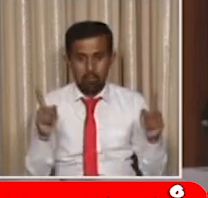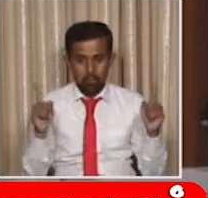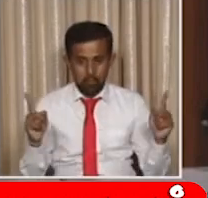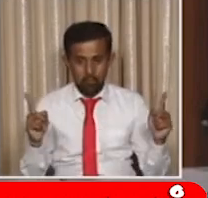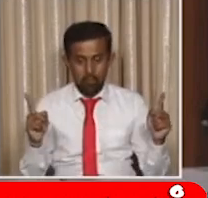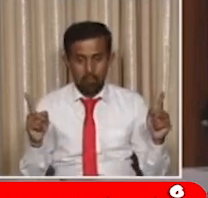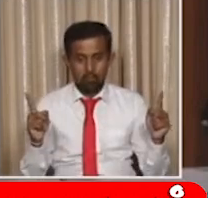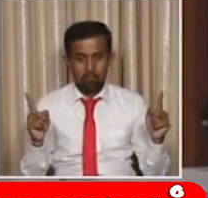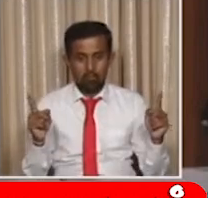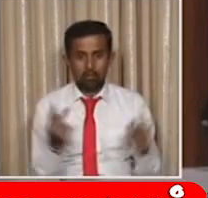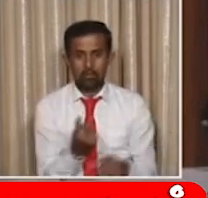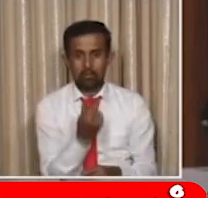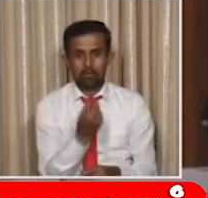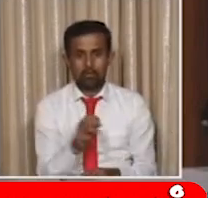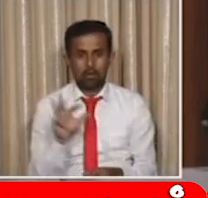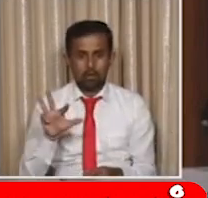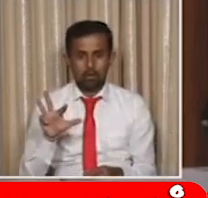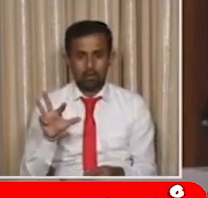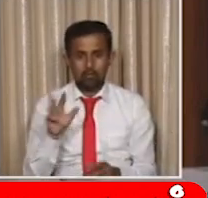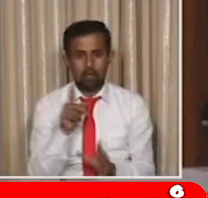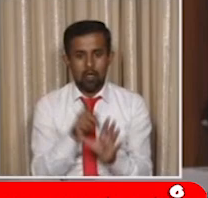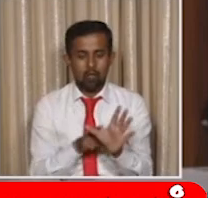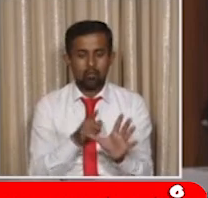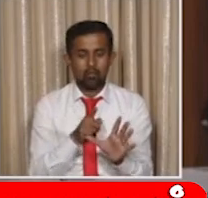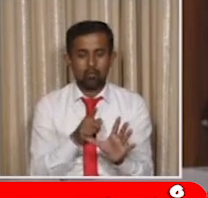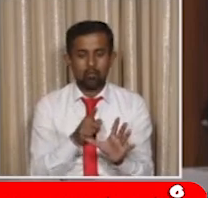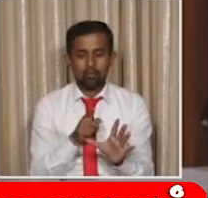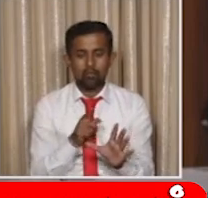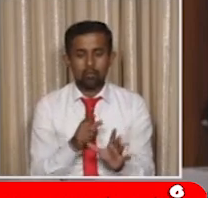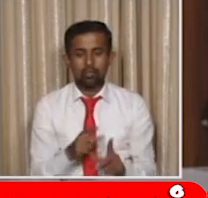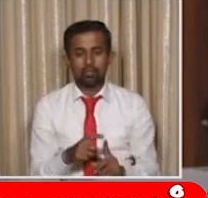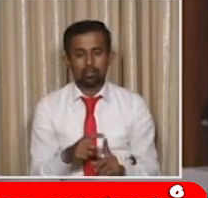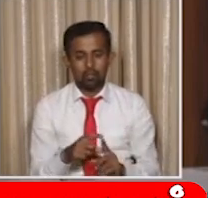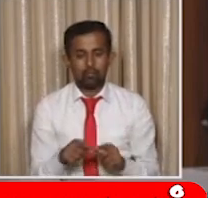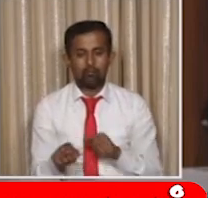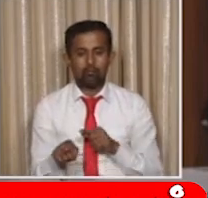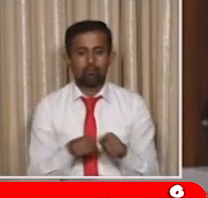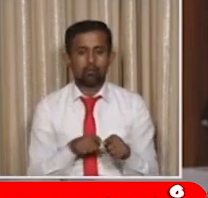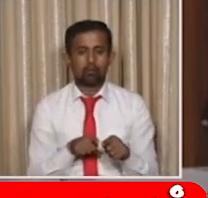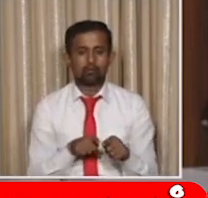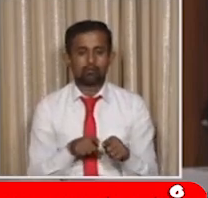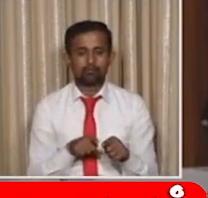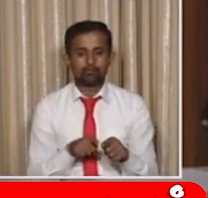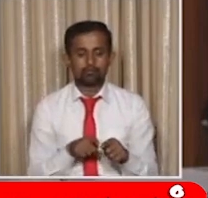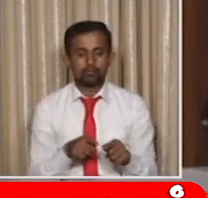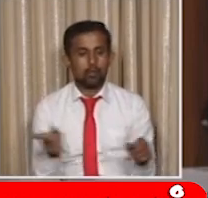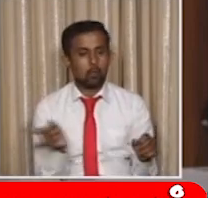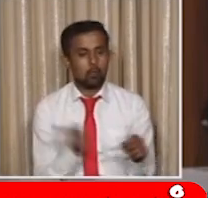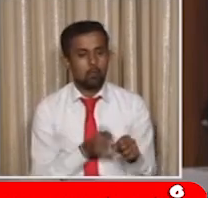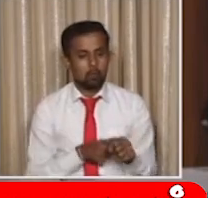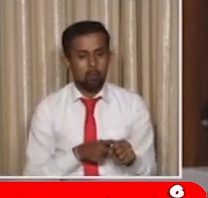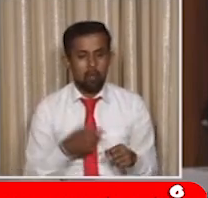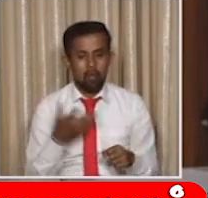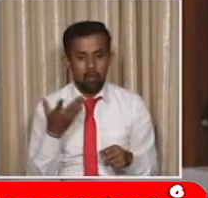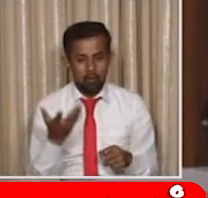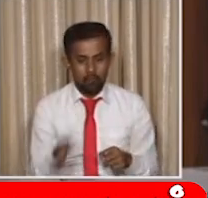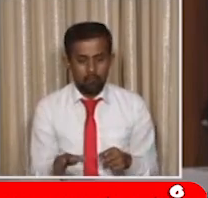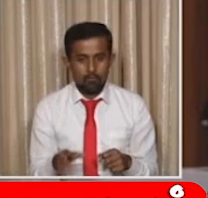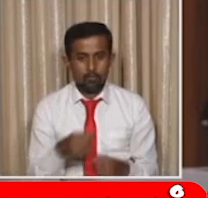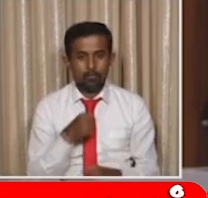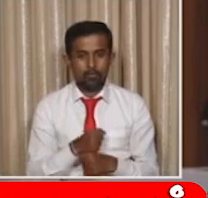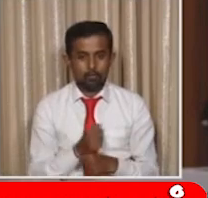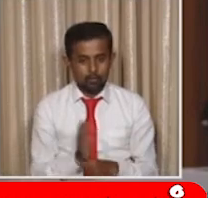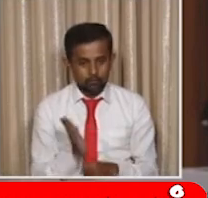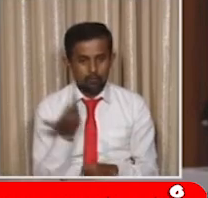2009 ஆம் ஆண்டு மிக மோசமான படுகொலைகள் அரசாங்கத்தாலே அரங்கேற்றப்பட்டது.